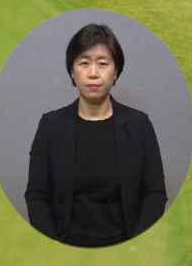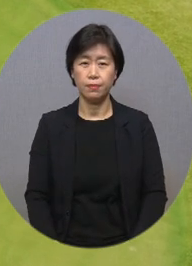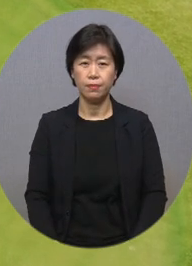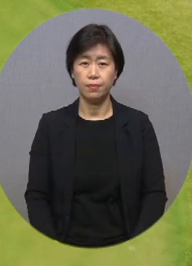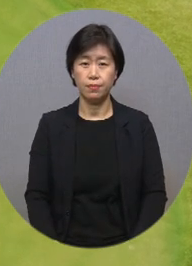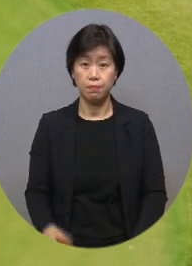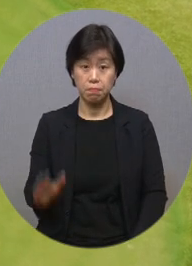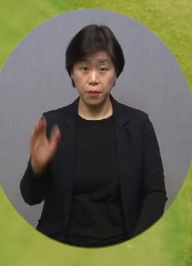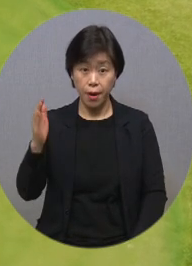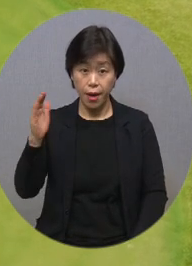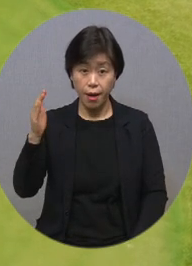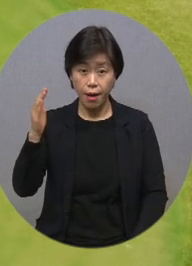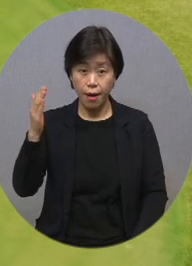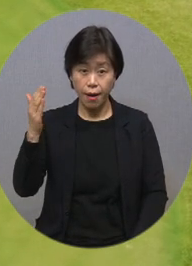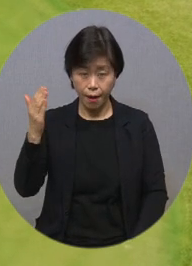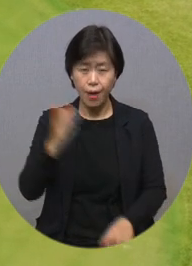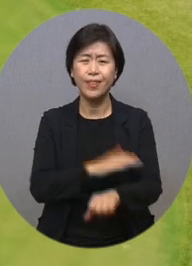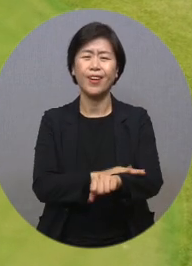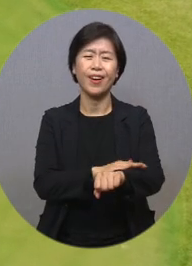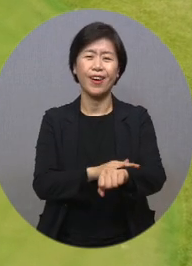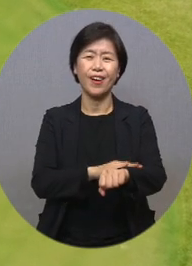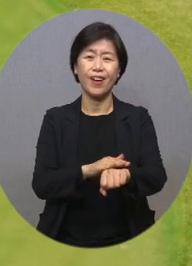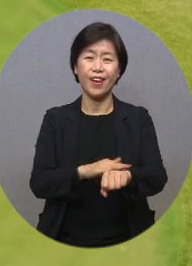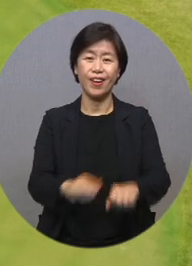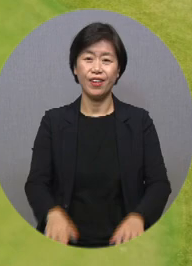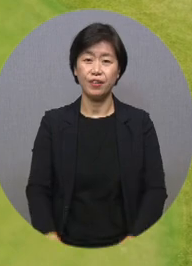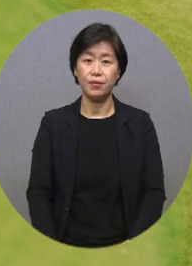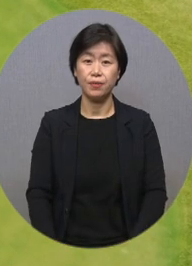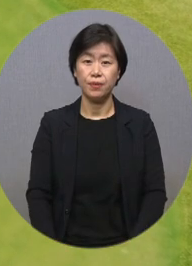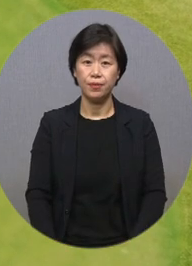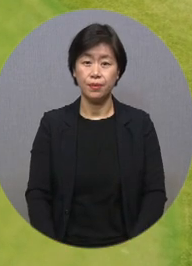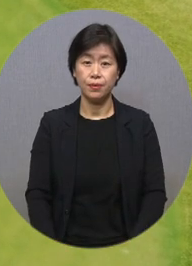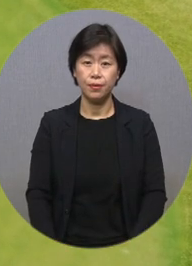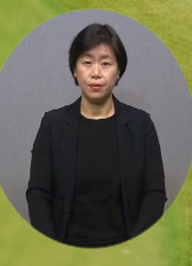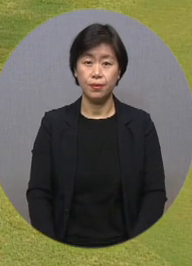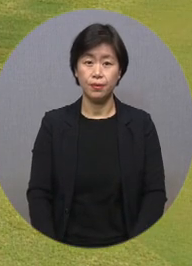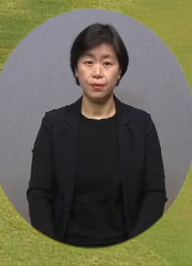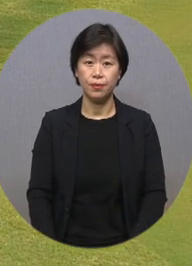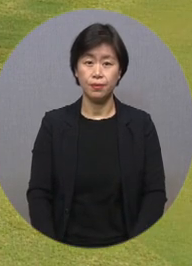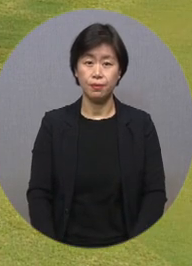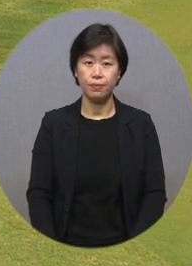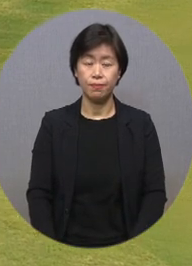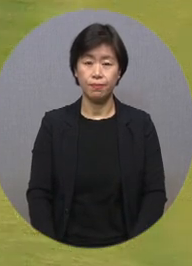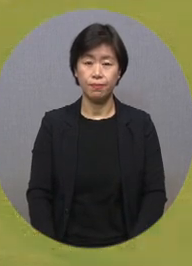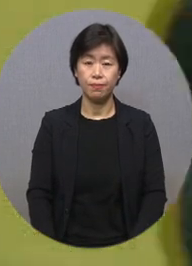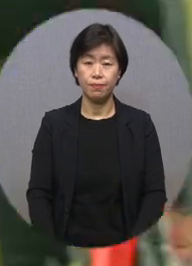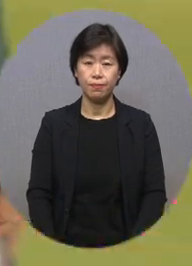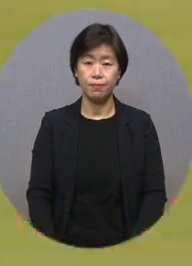됐다. 됐다, 잘 됐다. 쳤다. 잘 쳤다. 우와! 나이스! 와. 들어왔다, 들어왔다! 우와!